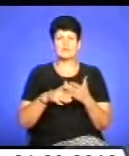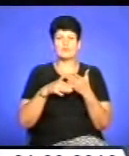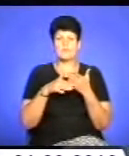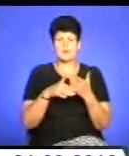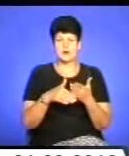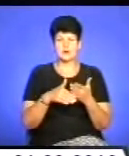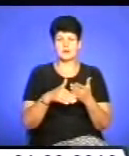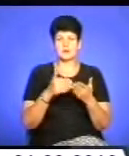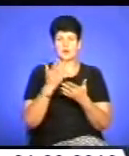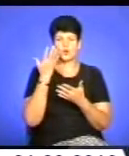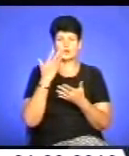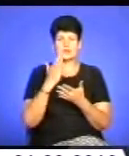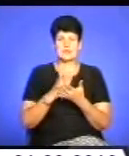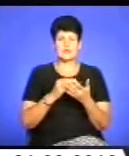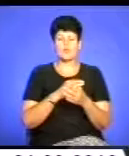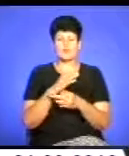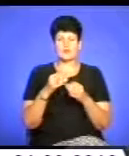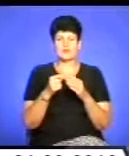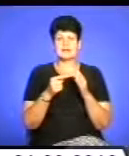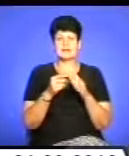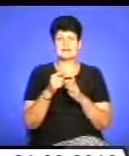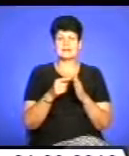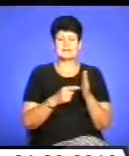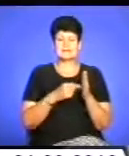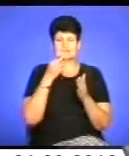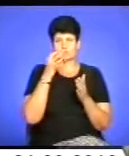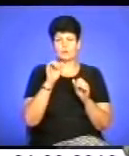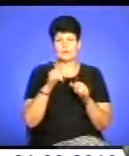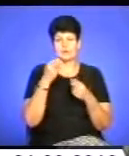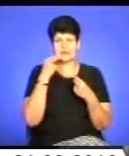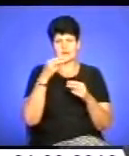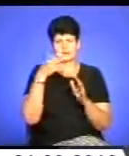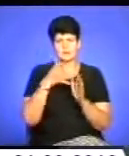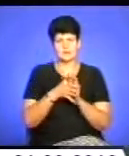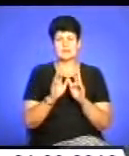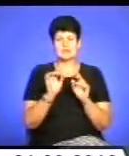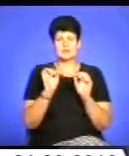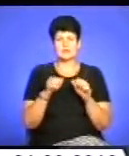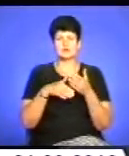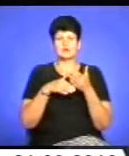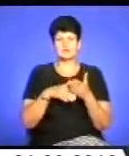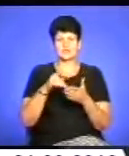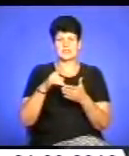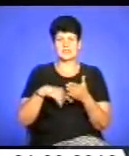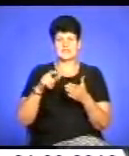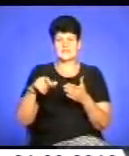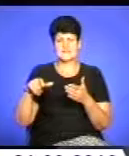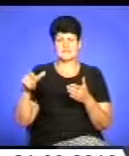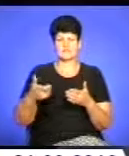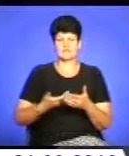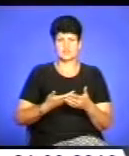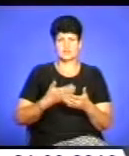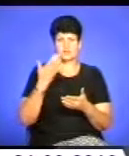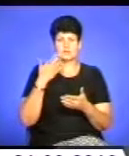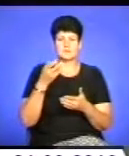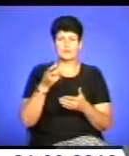є обговорення, ділення досвідом, щоб ми могли краще збагнути, як можна допомогти вірним в житті, в тому, коли вони приходять,